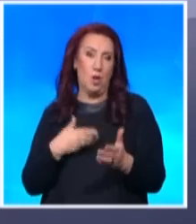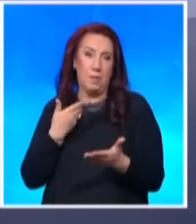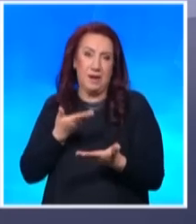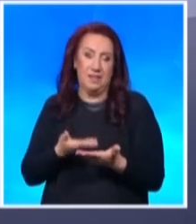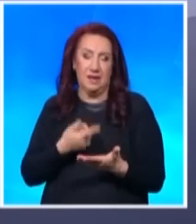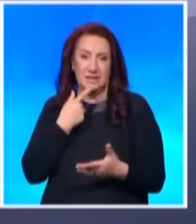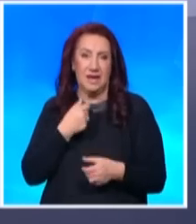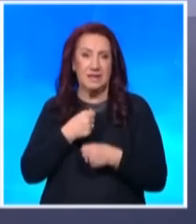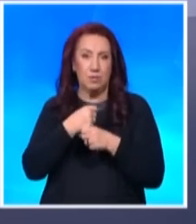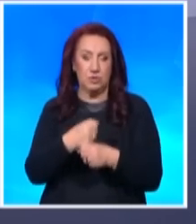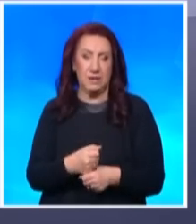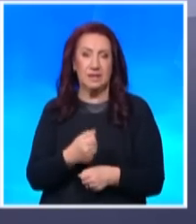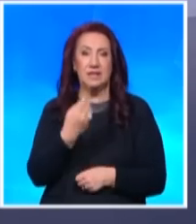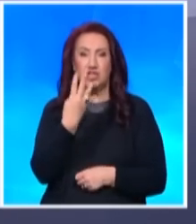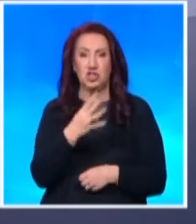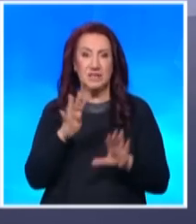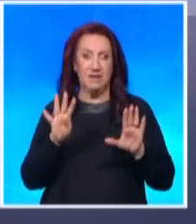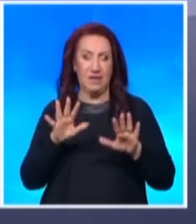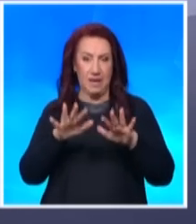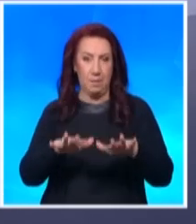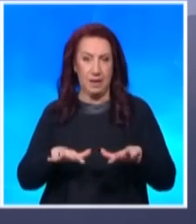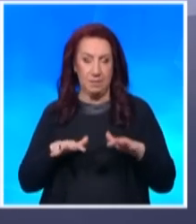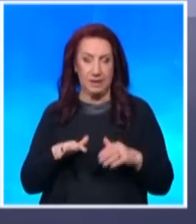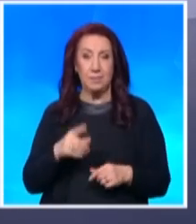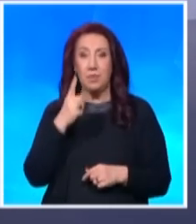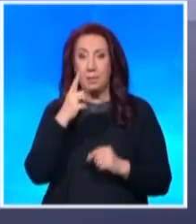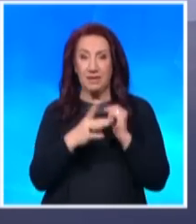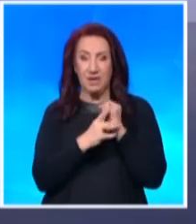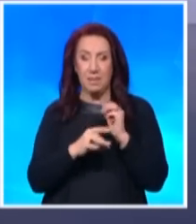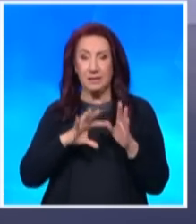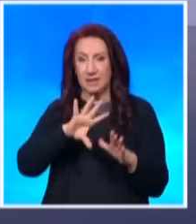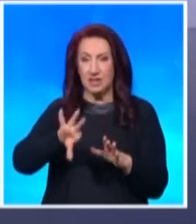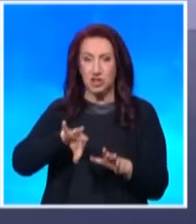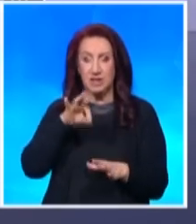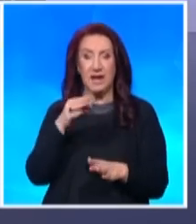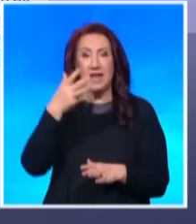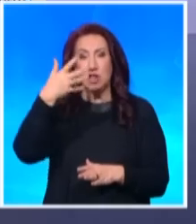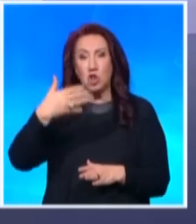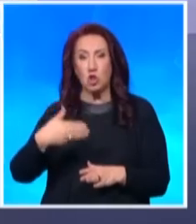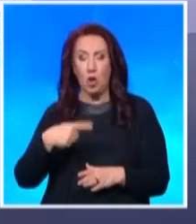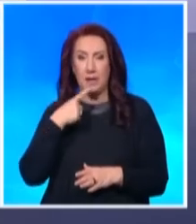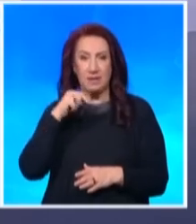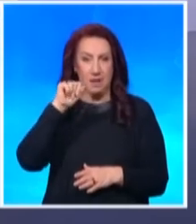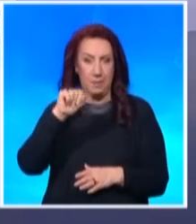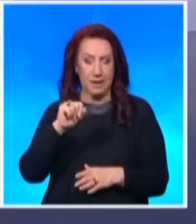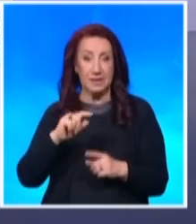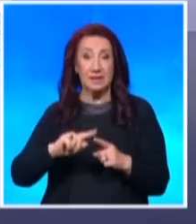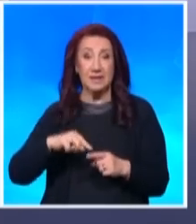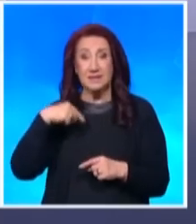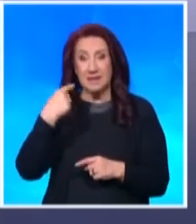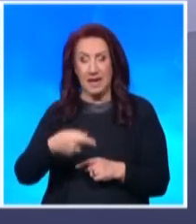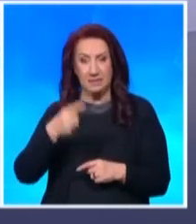49-я парламент. На 1 март ще се изтеглят номерата на партиите, а на следващия ден ще се